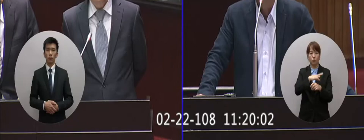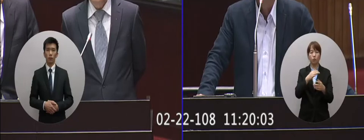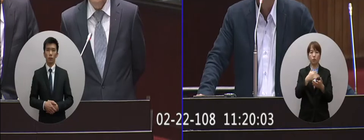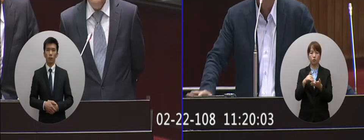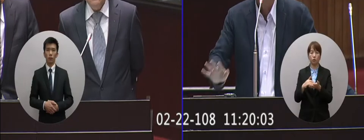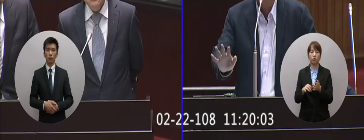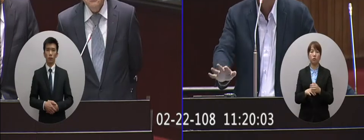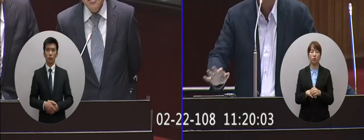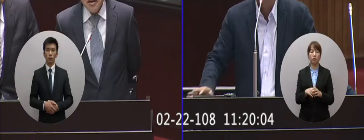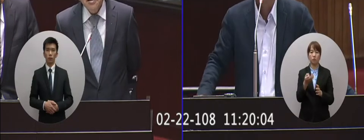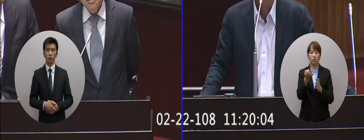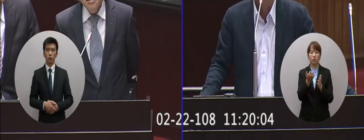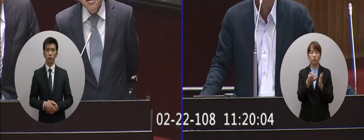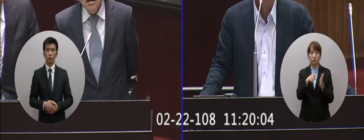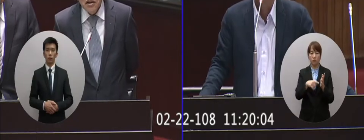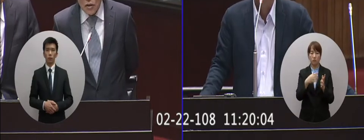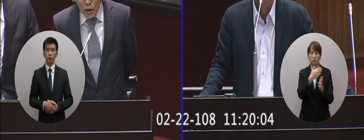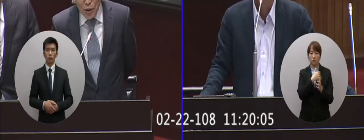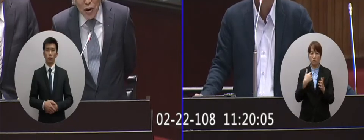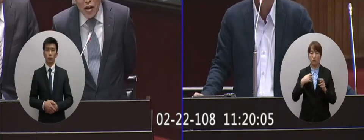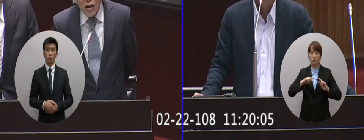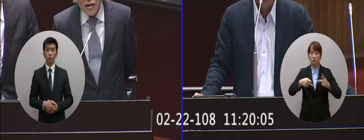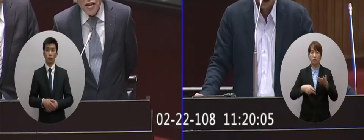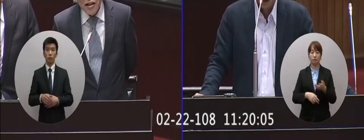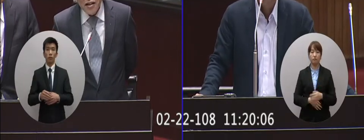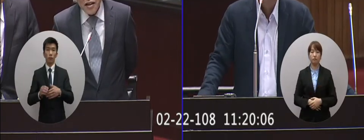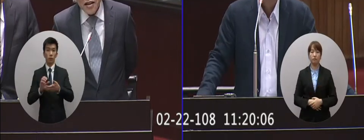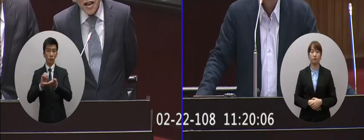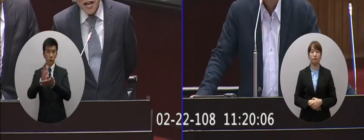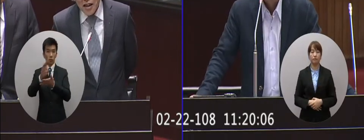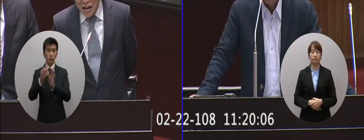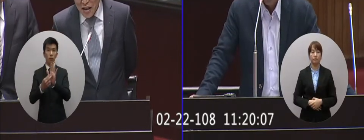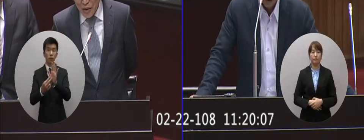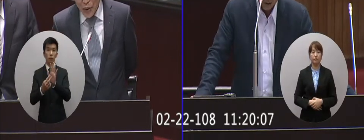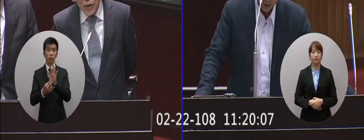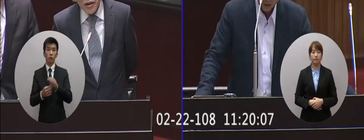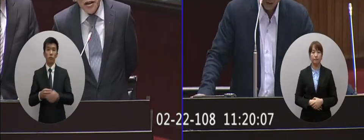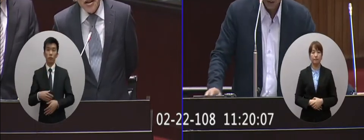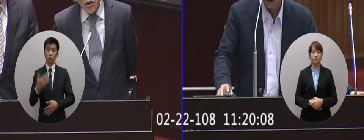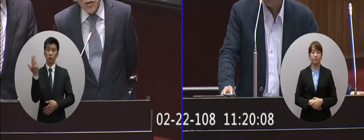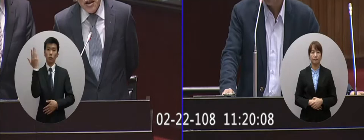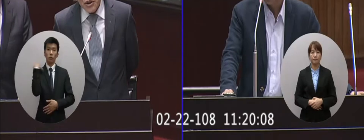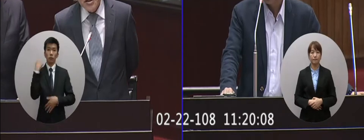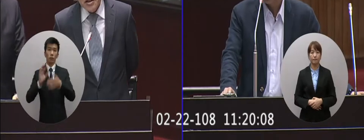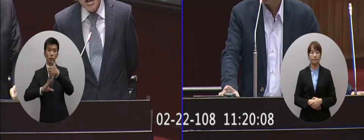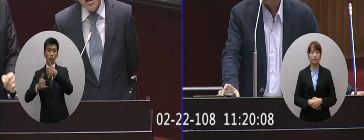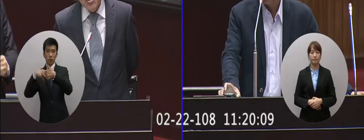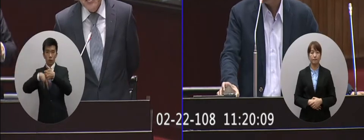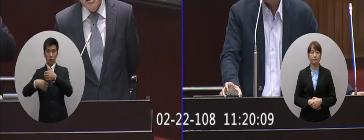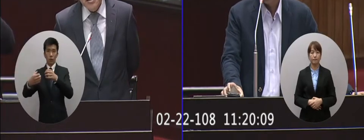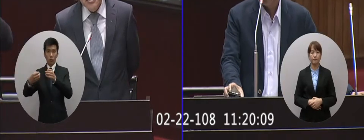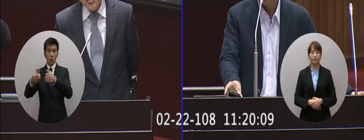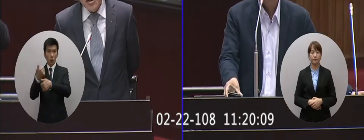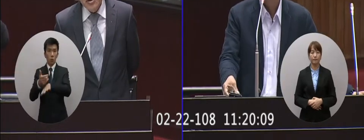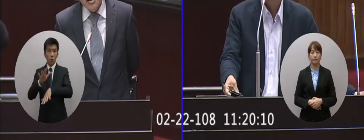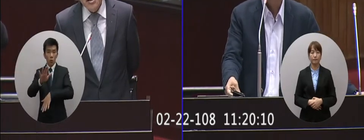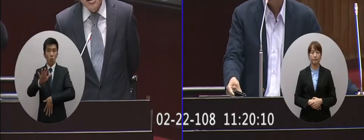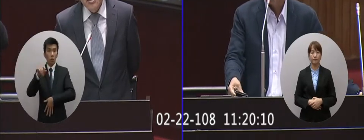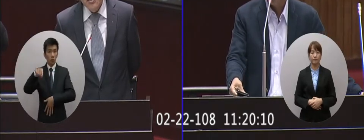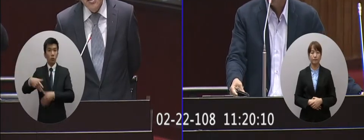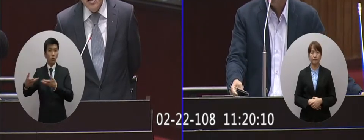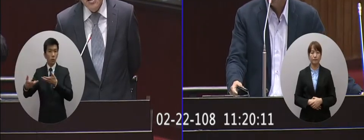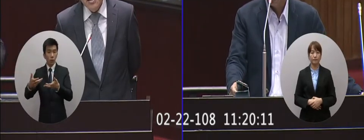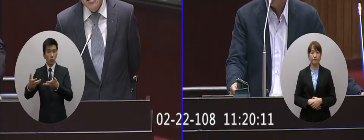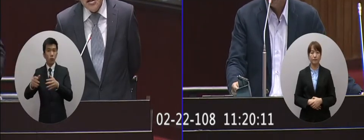理，是不是这个部分也有改善的空间？ 我跟委员报告，我想上次在那个委员会的时候讨论过，那确实现在这个部分是转由